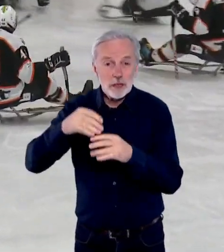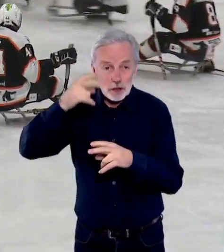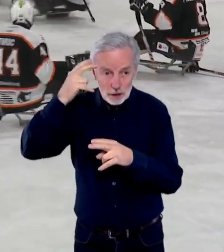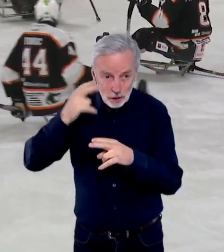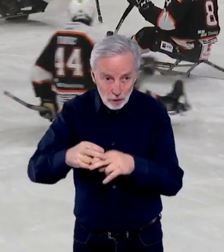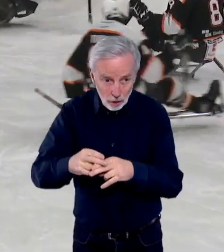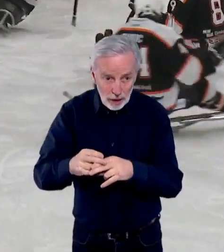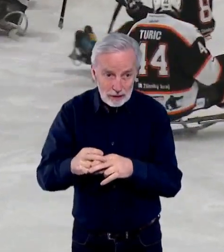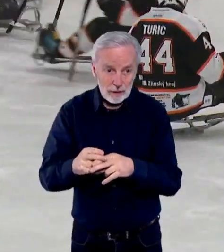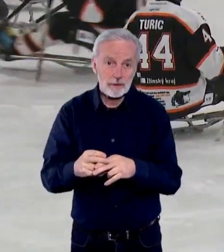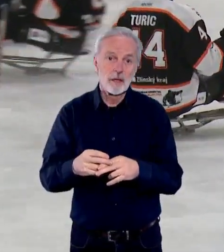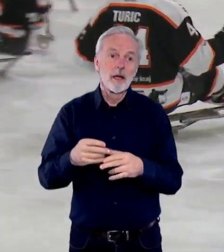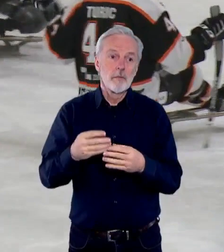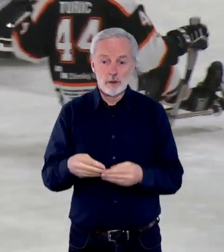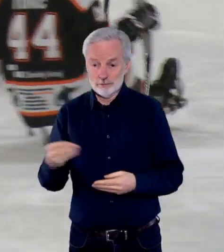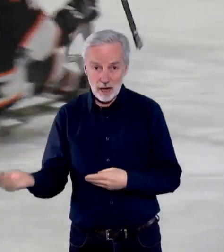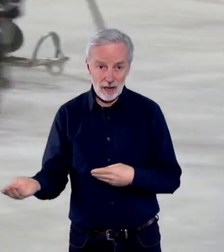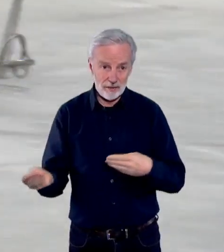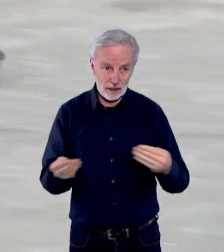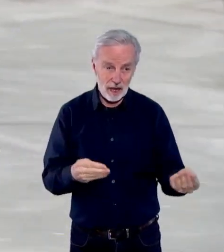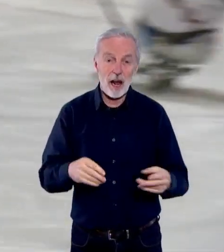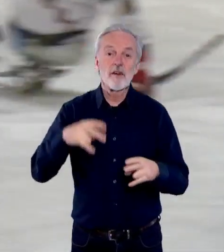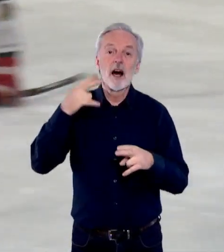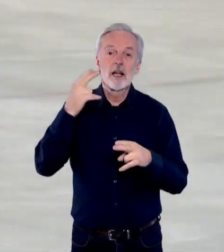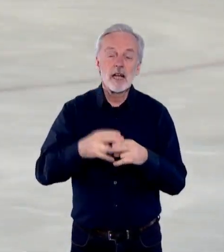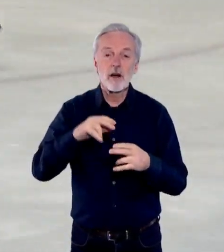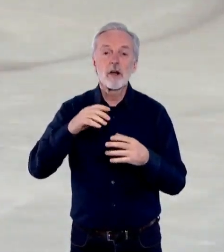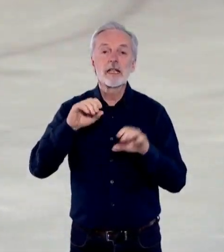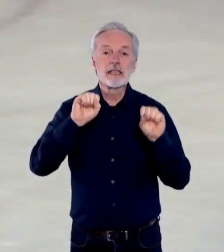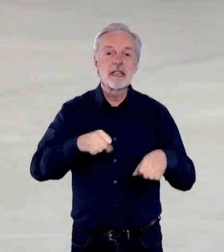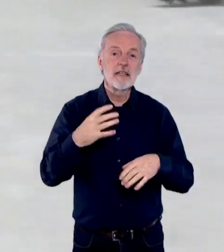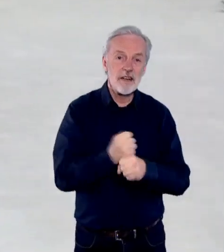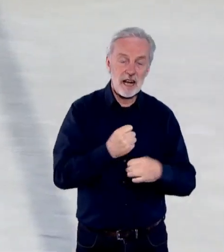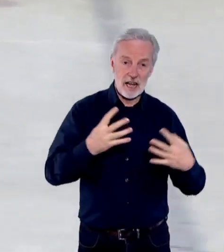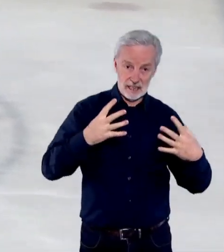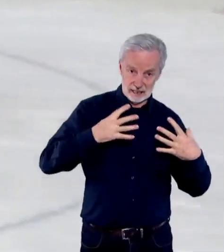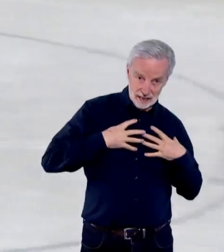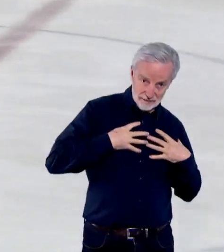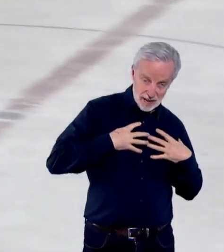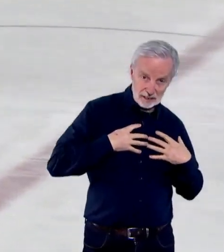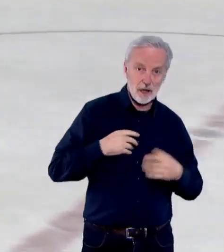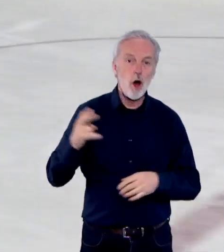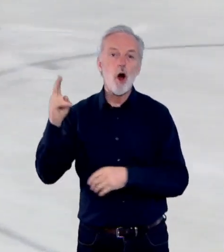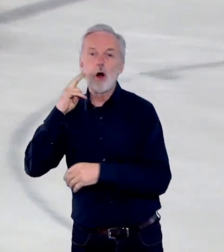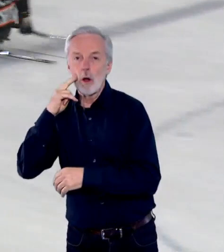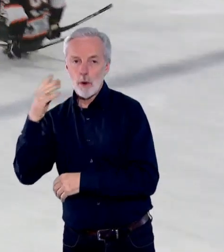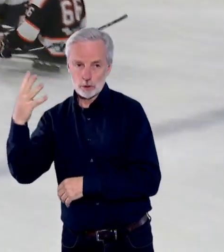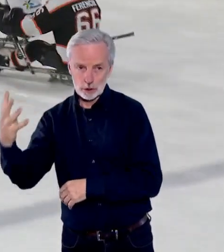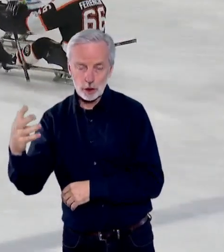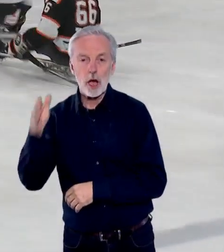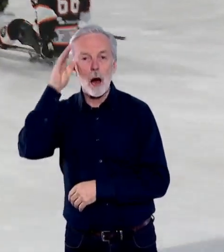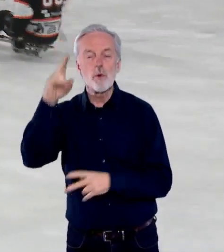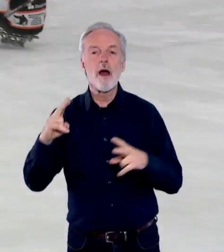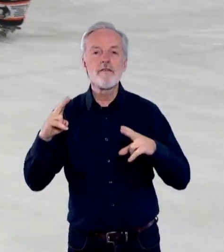Snížení večerka s Jedličkou znamenali nakonec vítězství Zlína 9-4. Domácí ve finále vyzvou Karlovy